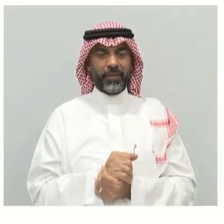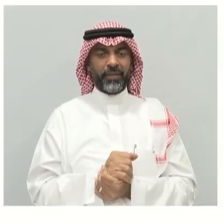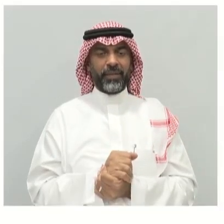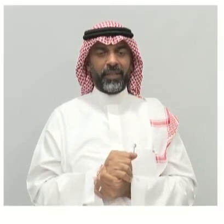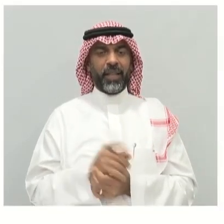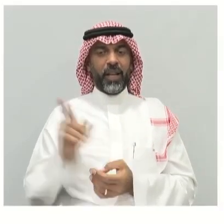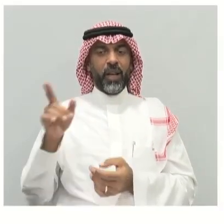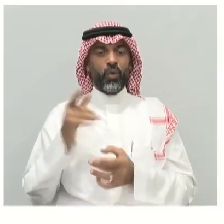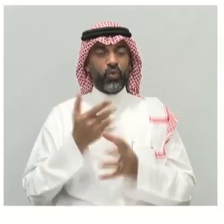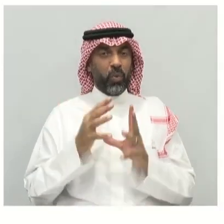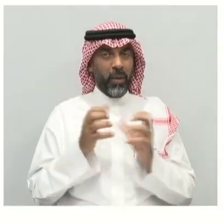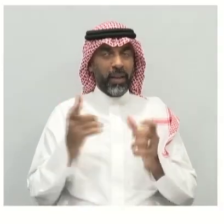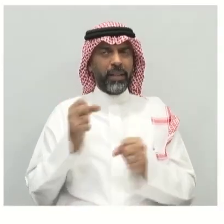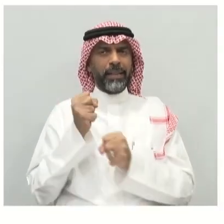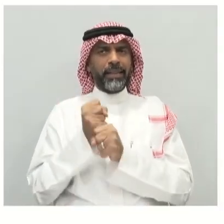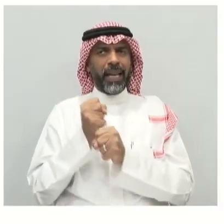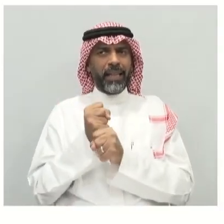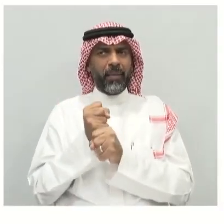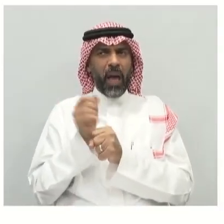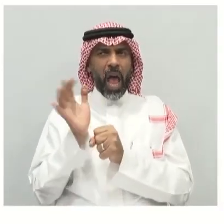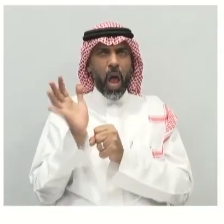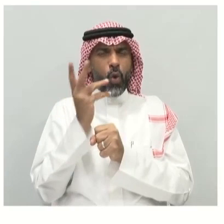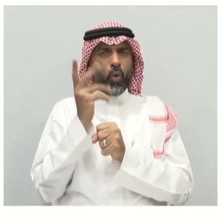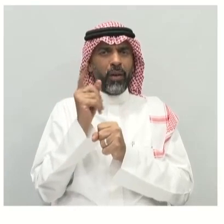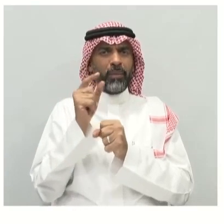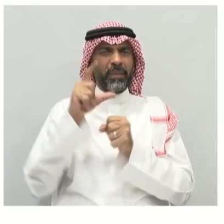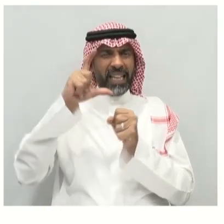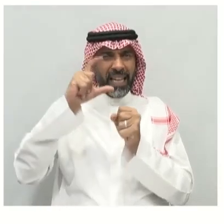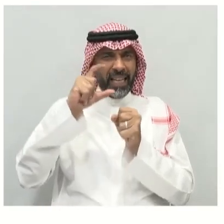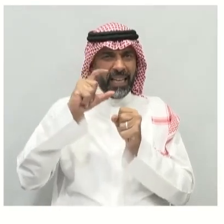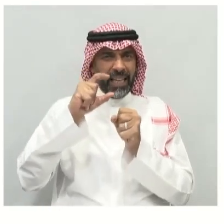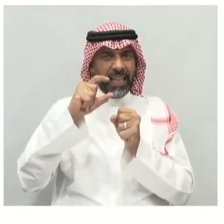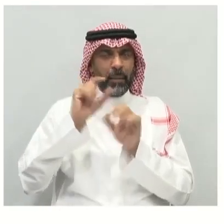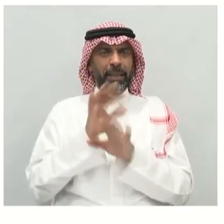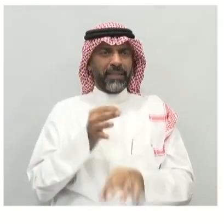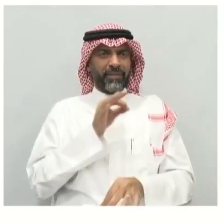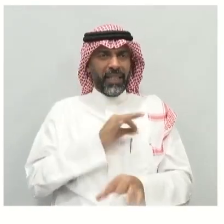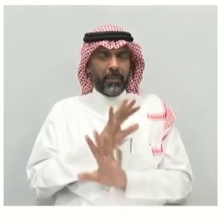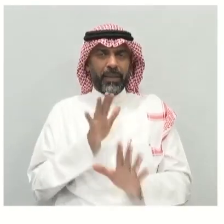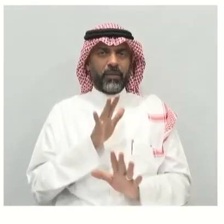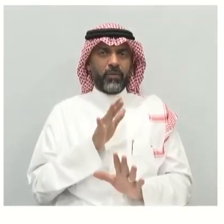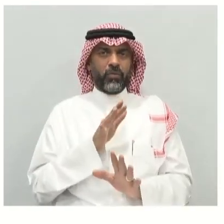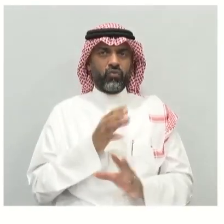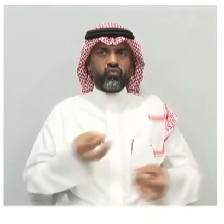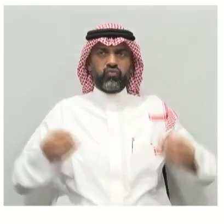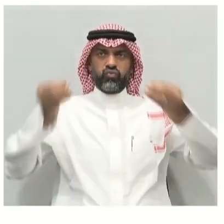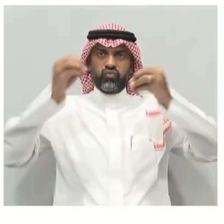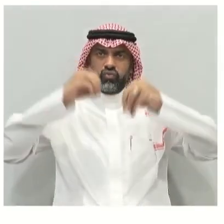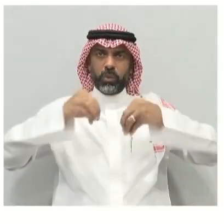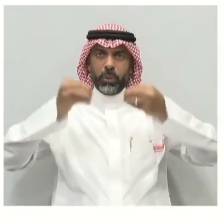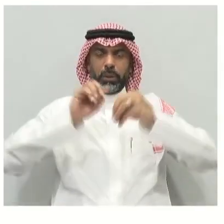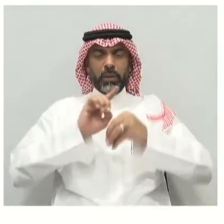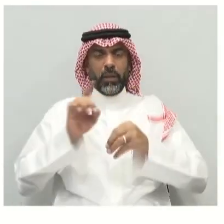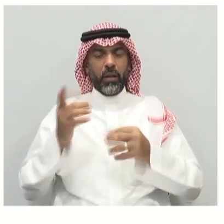يعني استخدم الشيء بمقدار قليل في الكهرباء ما